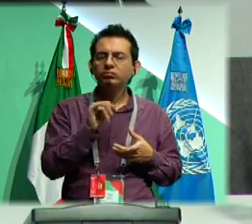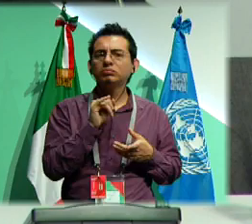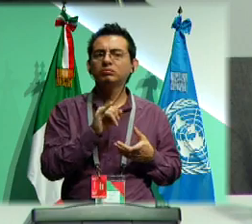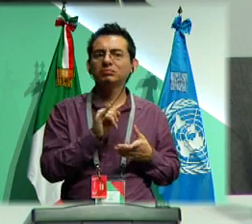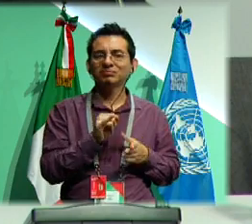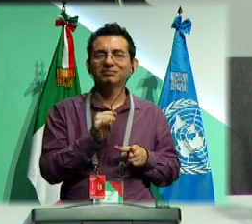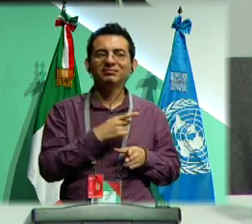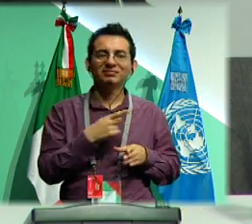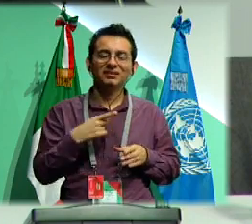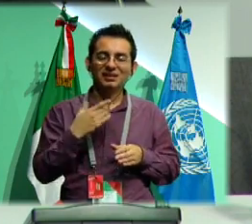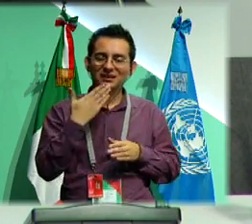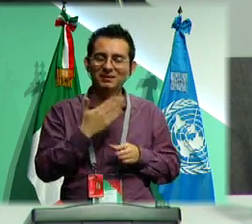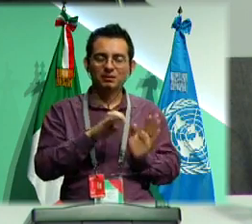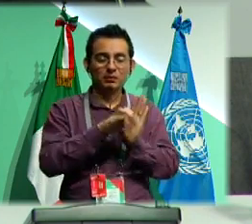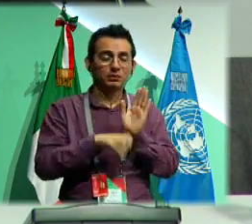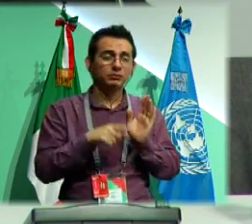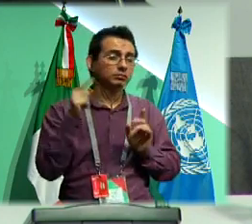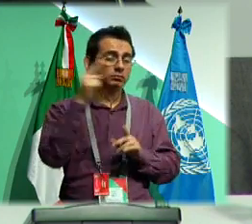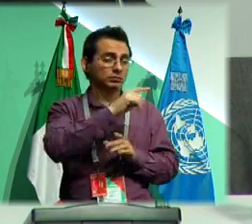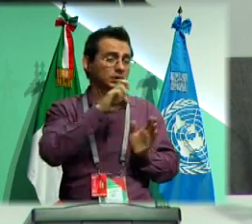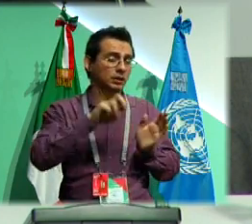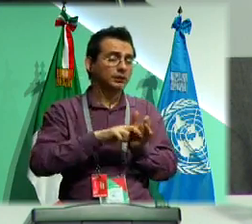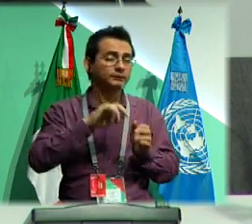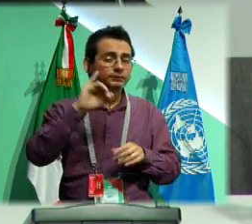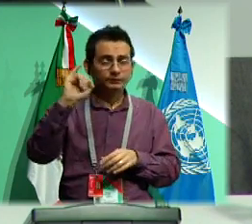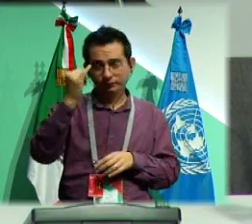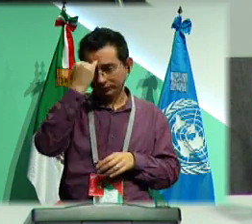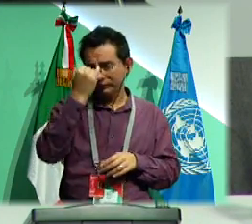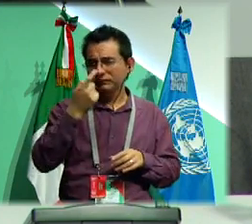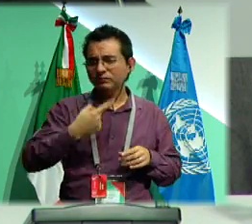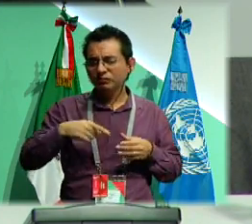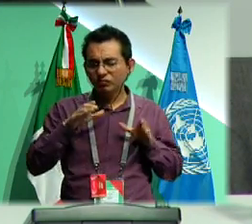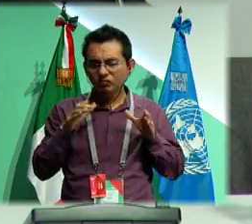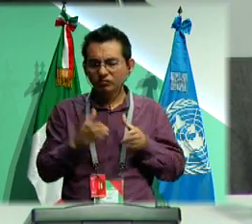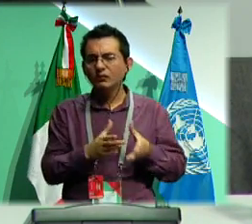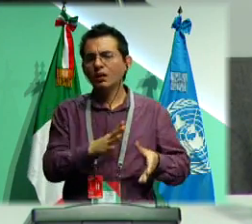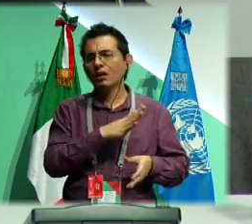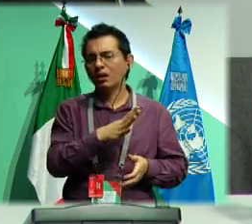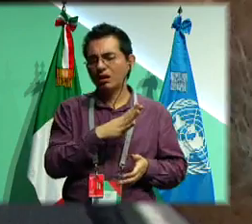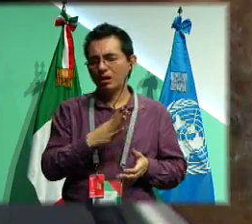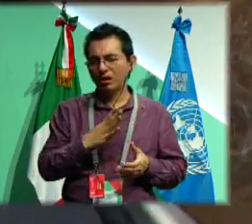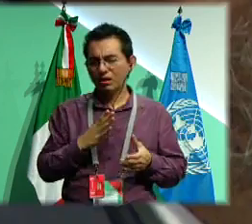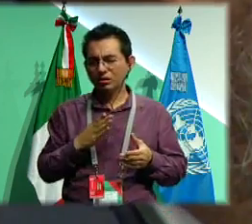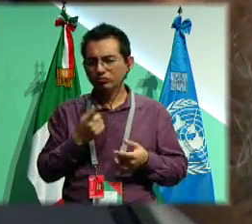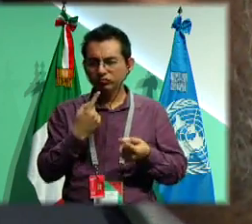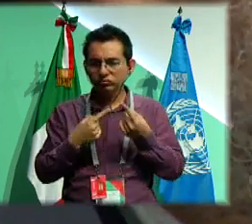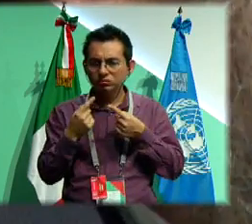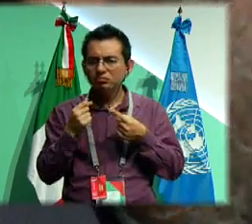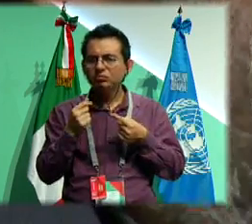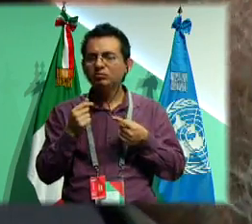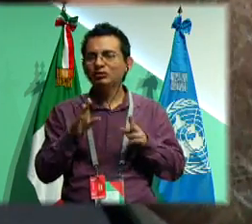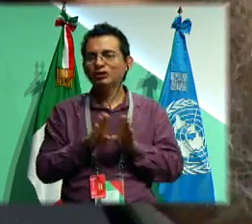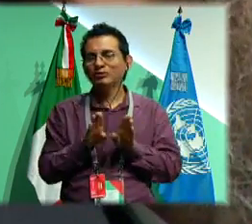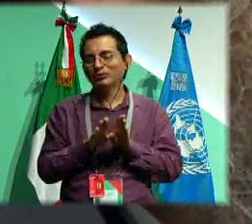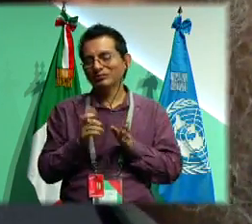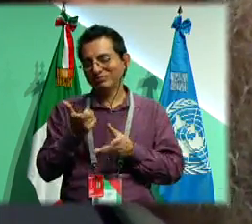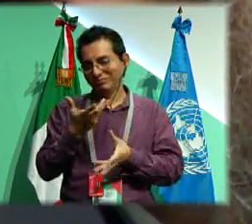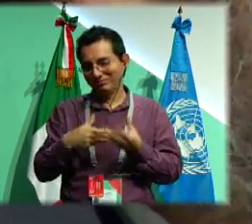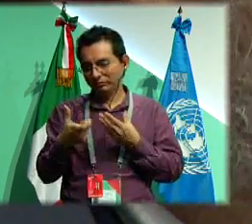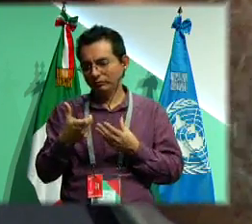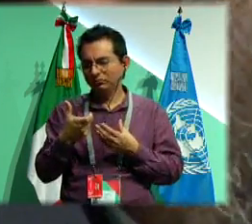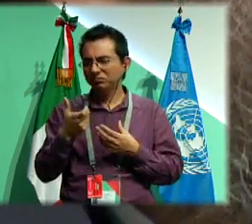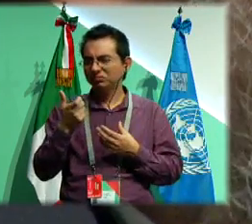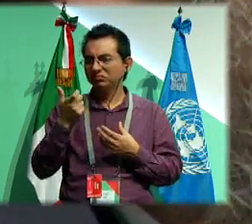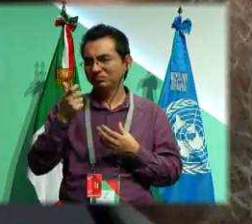Il y a eu un accord commercial entre l'Inde et certains pays sous-développés et